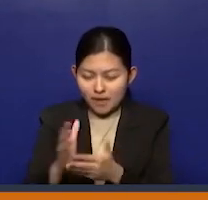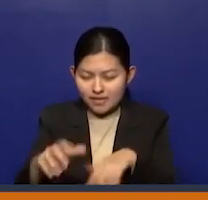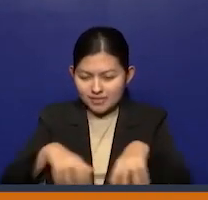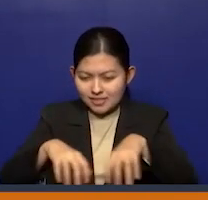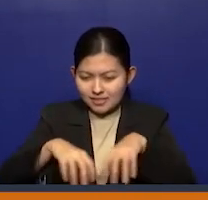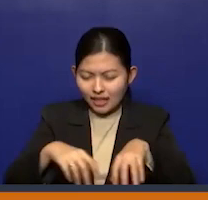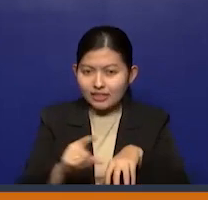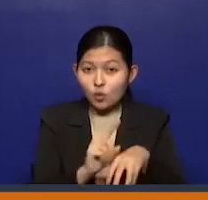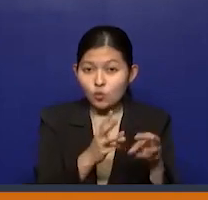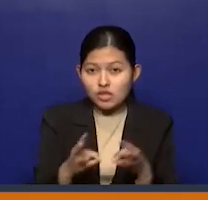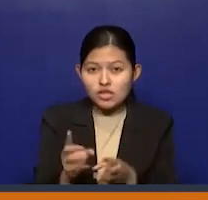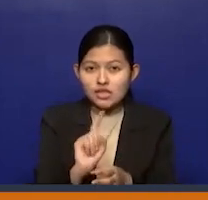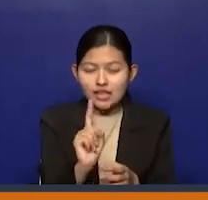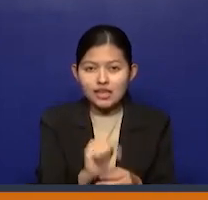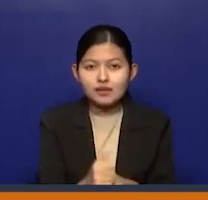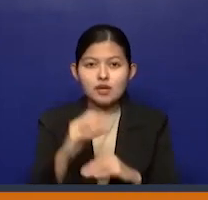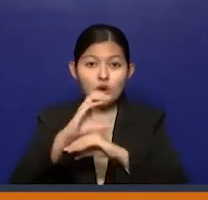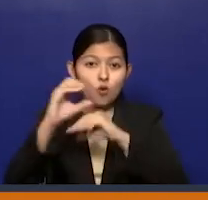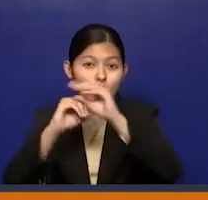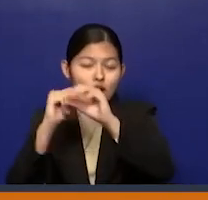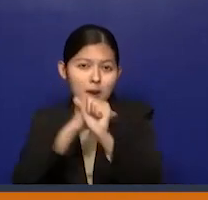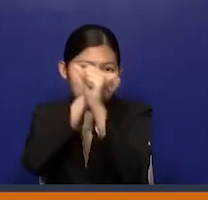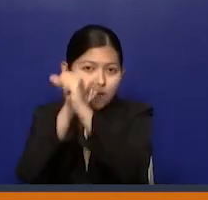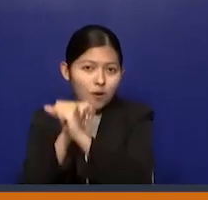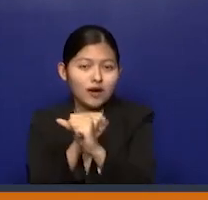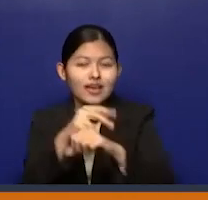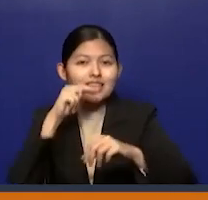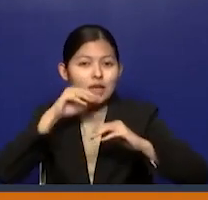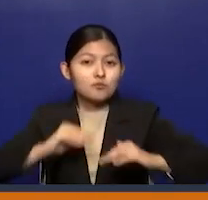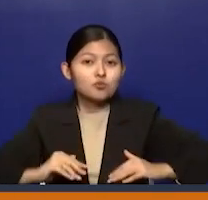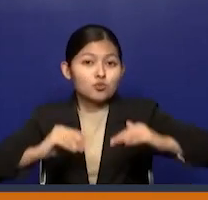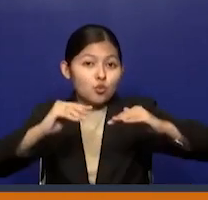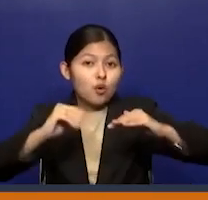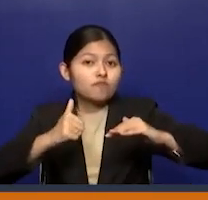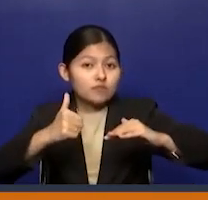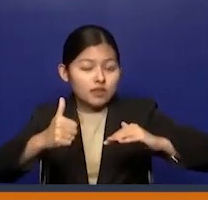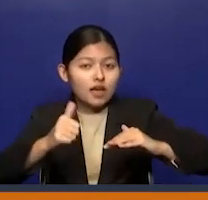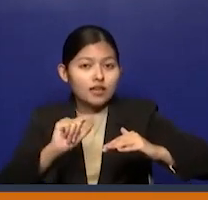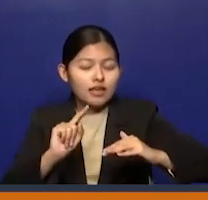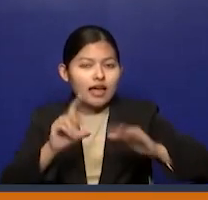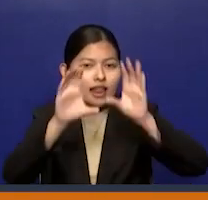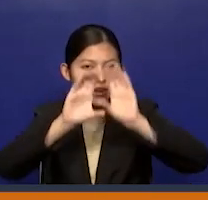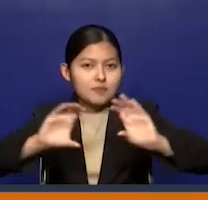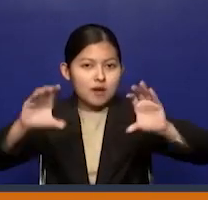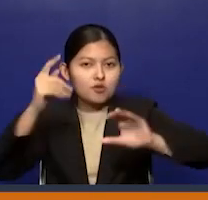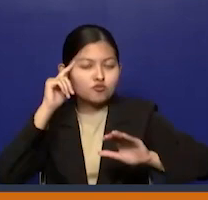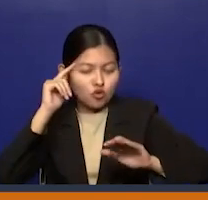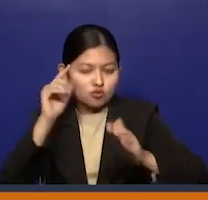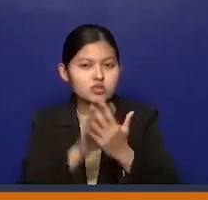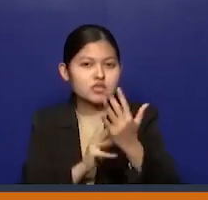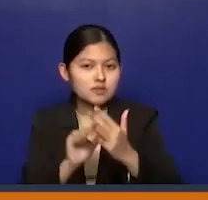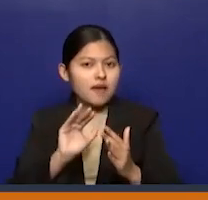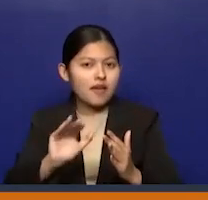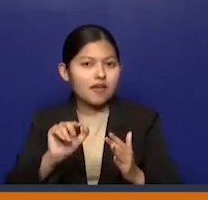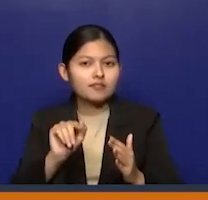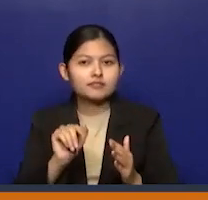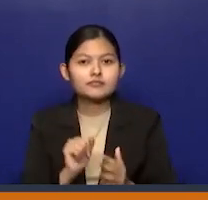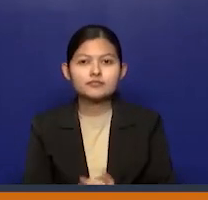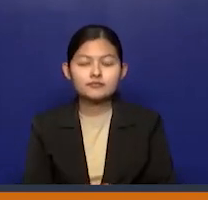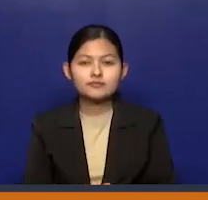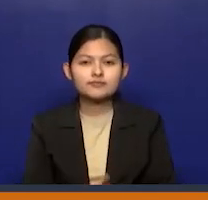ให้มั่นใจว่าเราจะมีโครงการที่จะป้องกันน้ำท่วมได้อันนี้ก็เป็นสิ่งที่รัฐบาลจะต้องทำผมก็คิดว่า